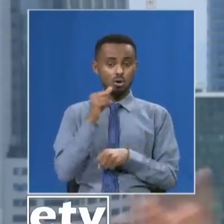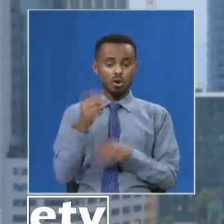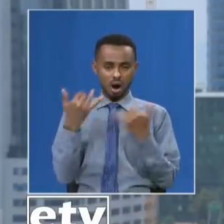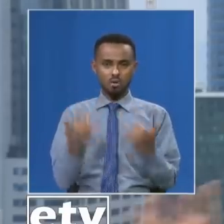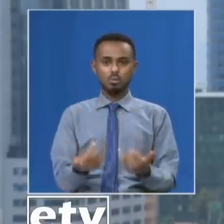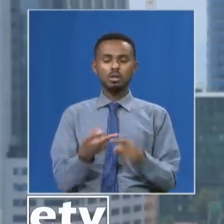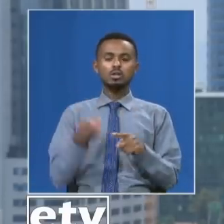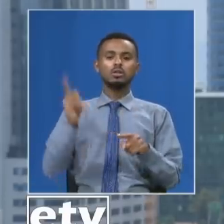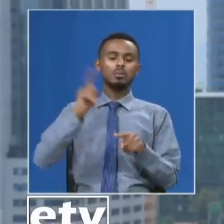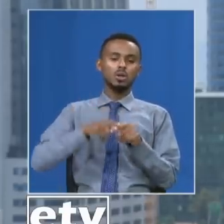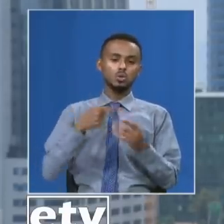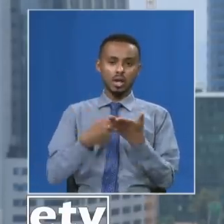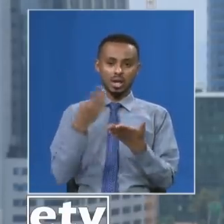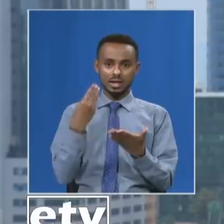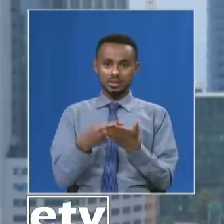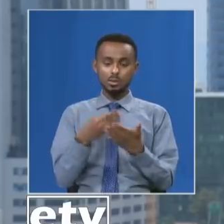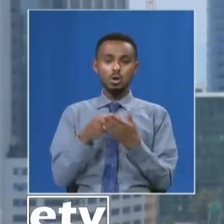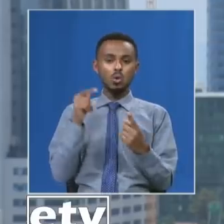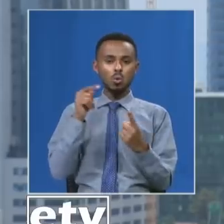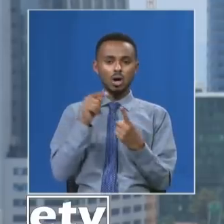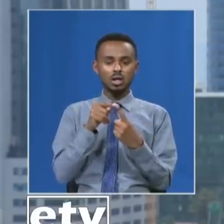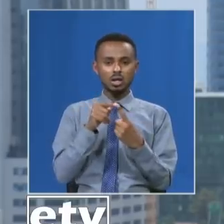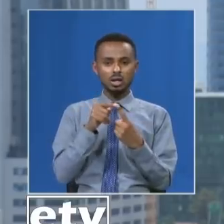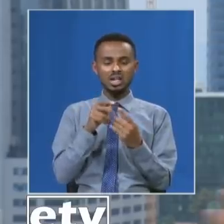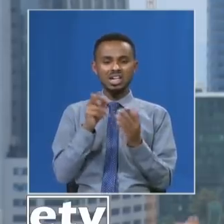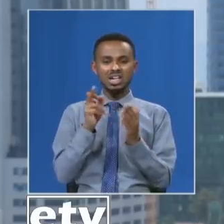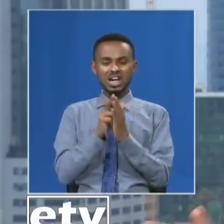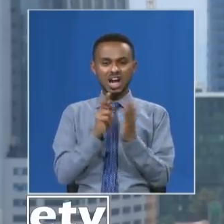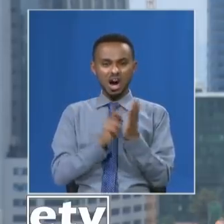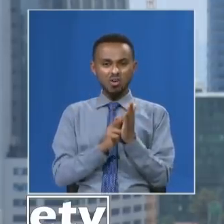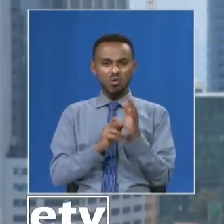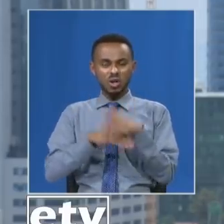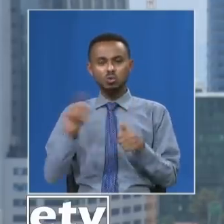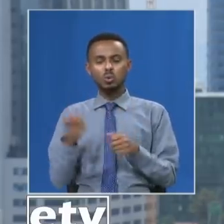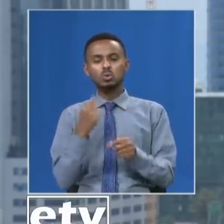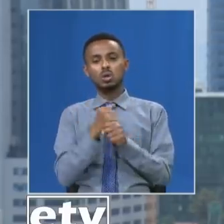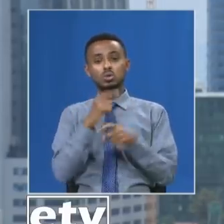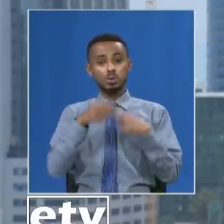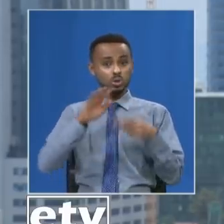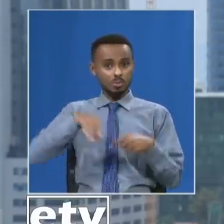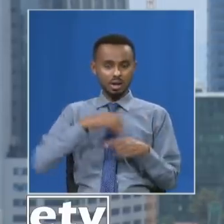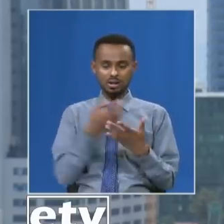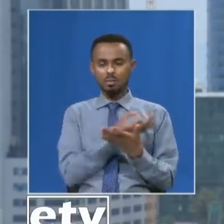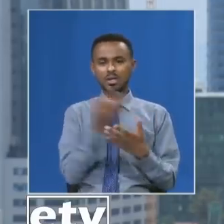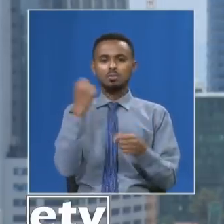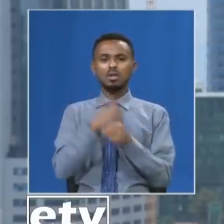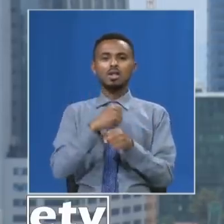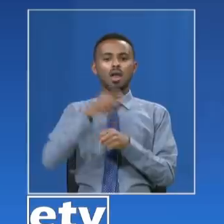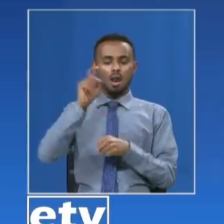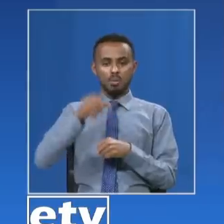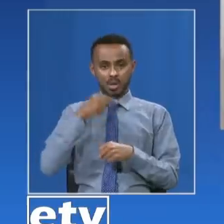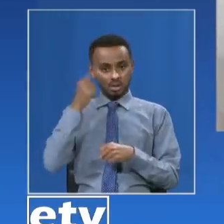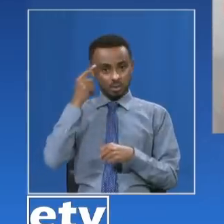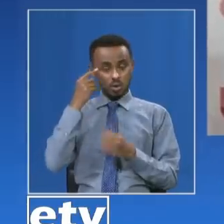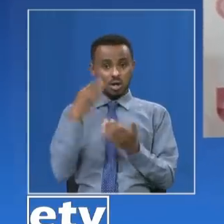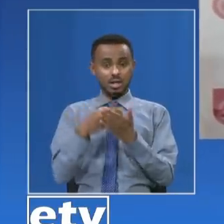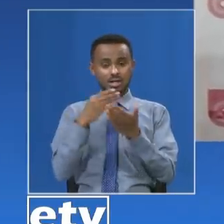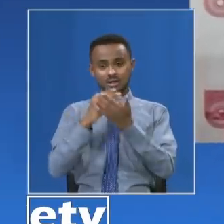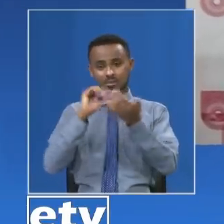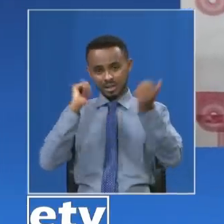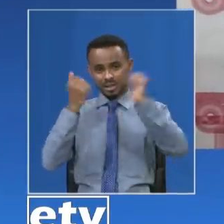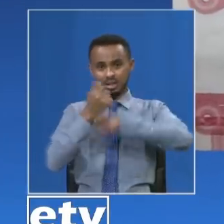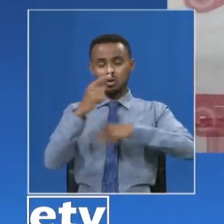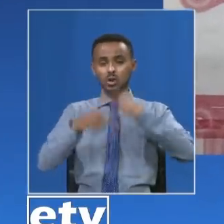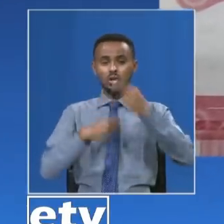አሁንም ተመልሶ ይሄ ገንዘብ ወደ ህጋዊ ወዳልሆነ መሄዱ ስለማይቀር እዚህ ላይ በደንብ መሰራት ይኖርበታል ብዬ አስባለሁ። በብር ኖት